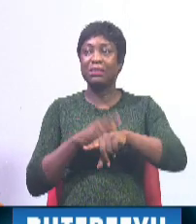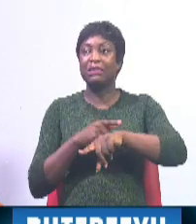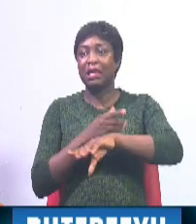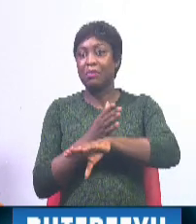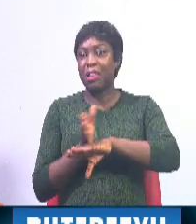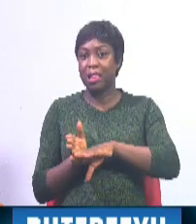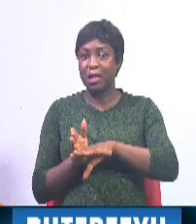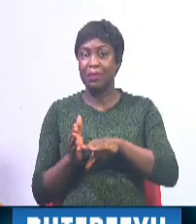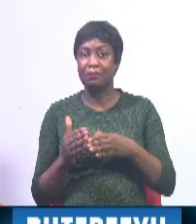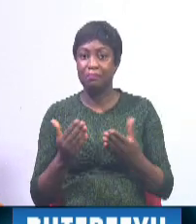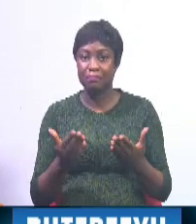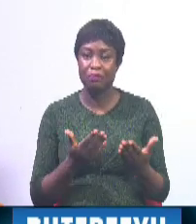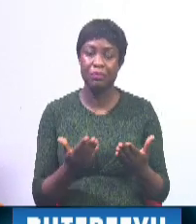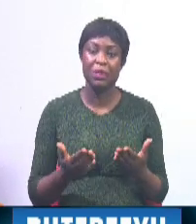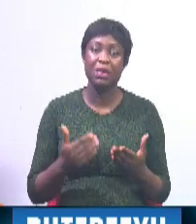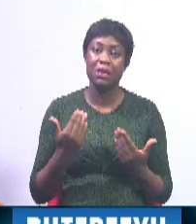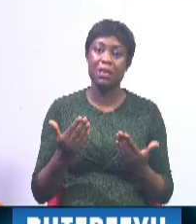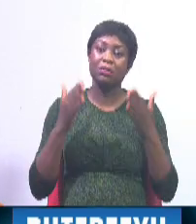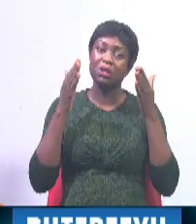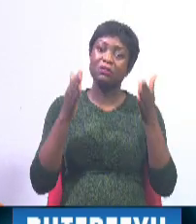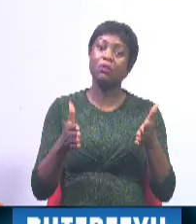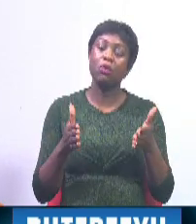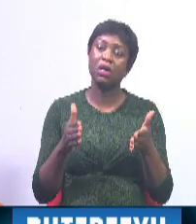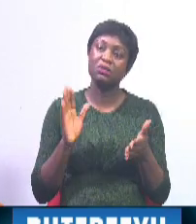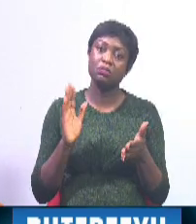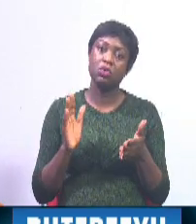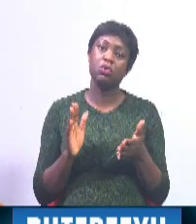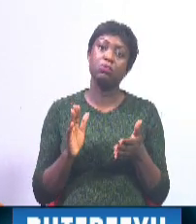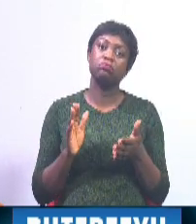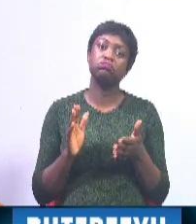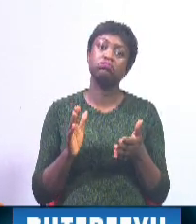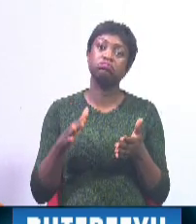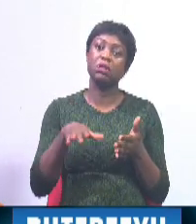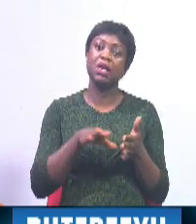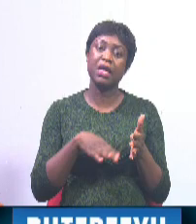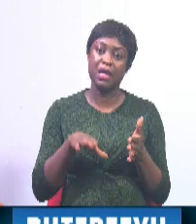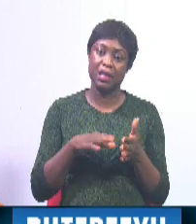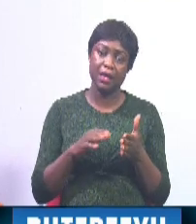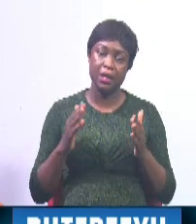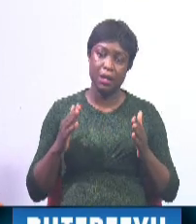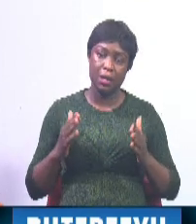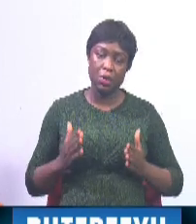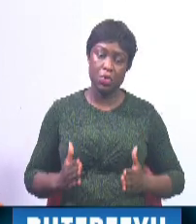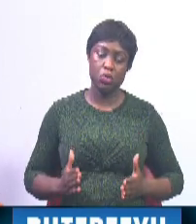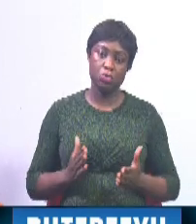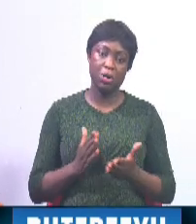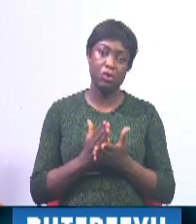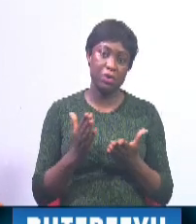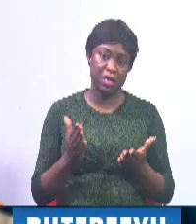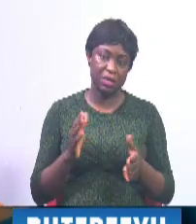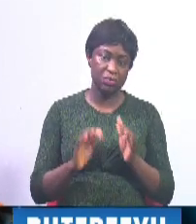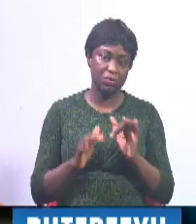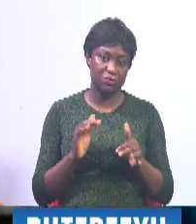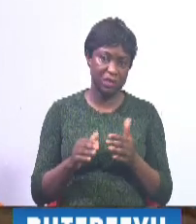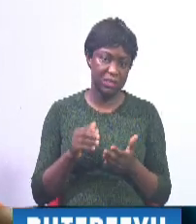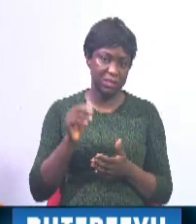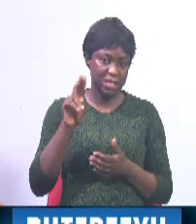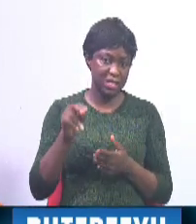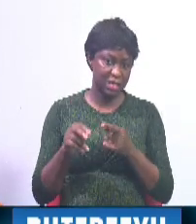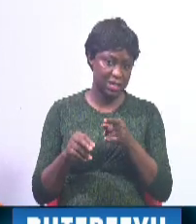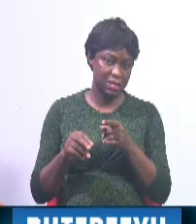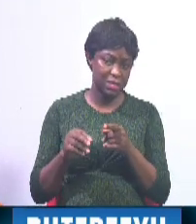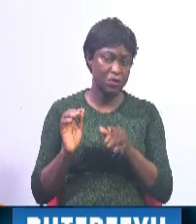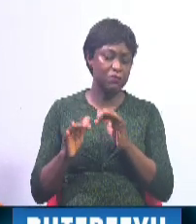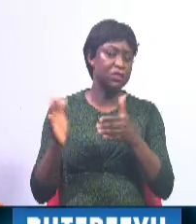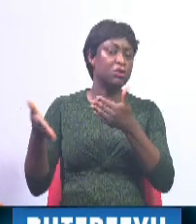njaga tutunulire ku nsonga ya office ya UN Human Rights Office eyagaddwawo naye kati